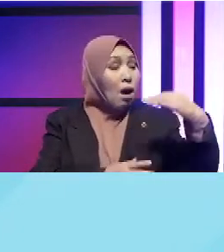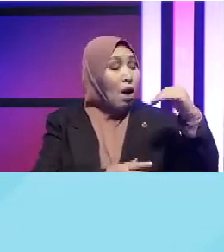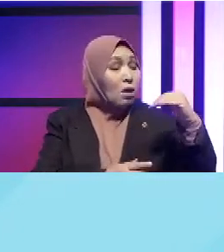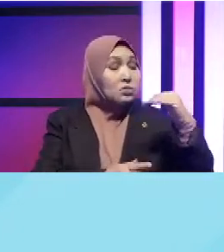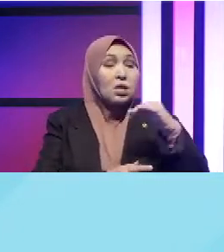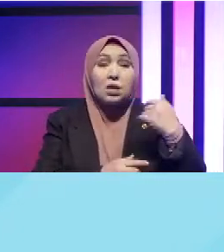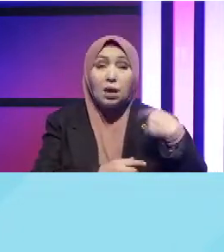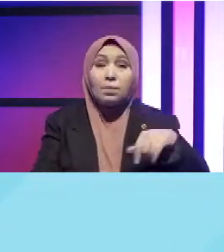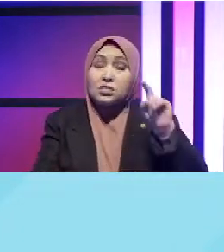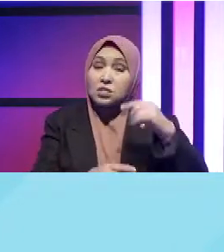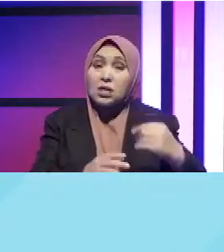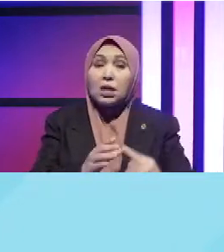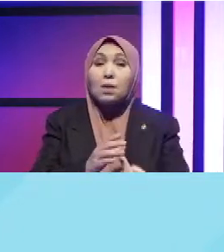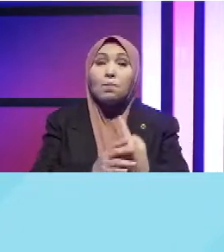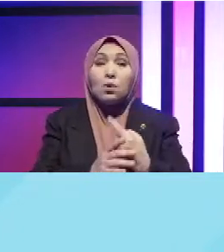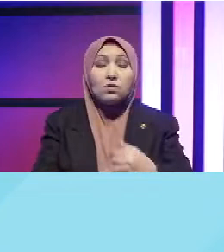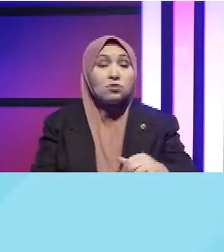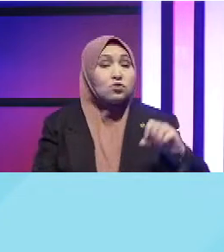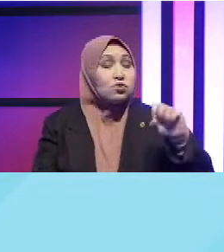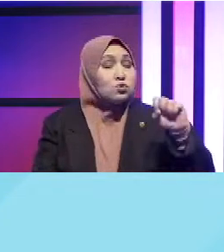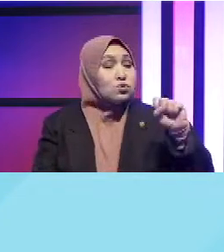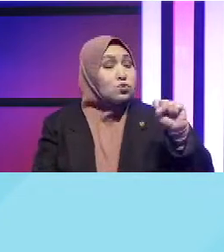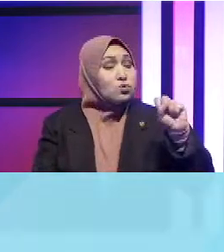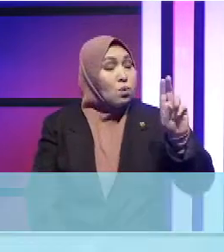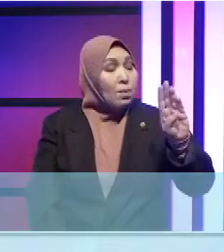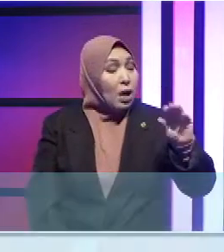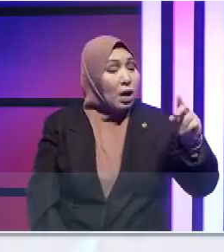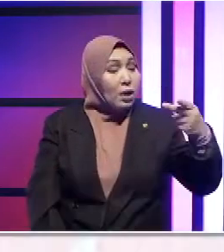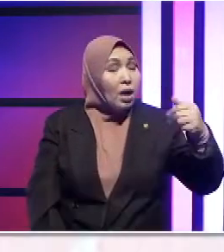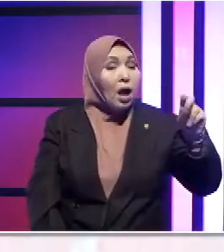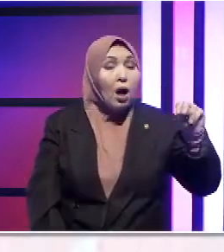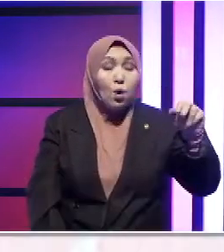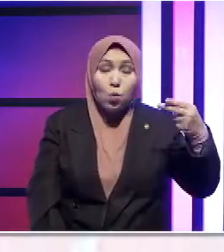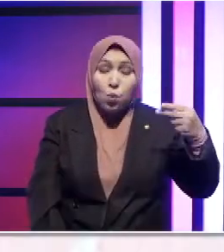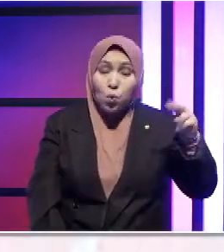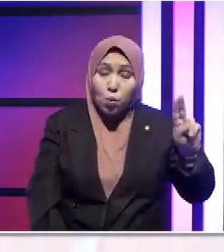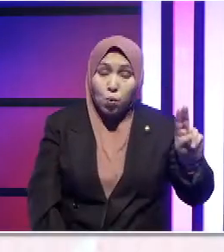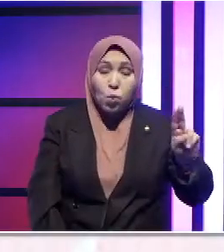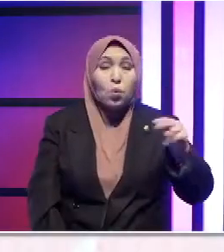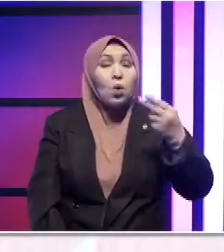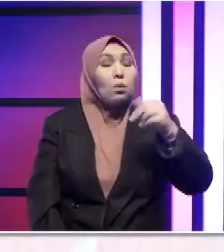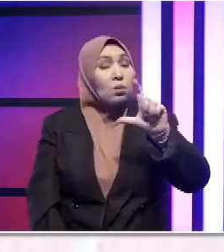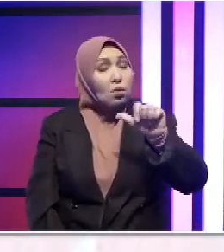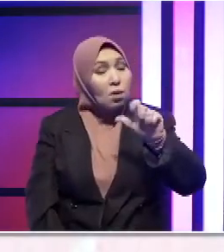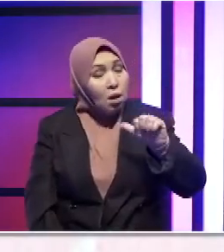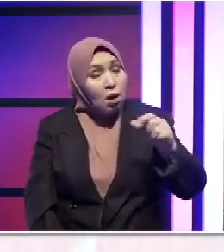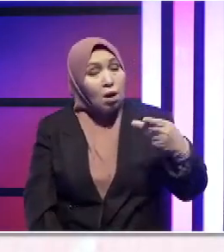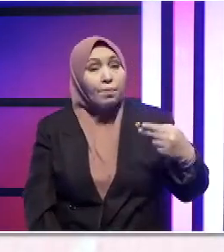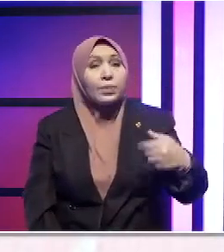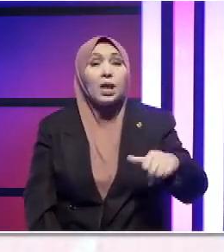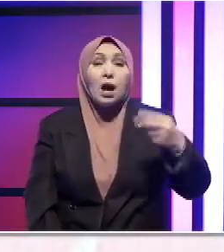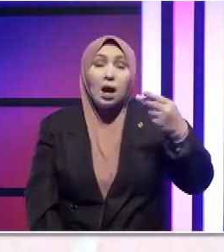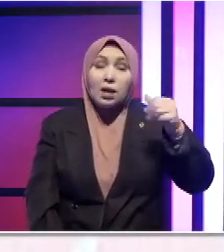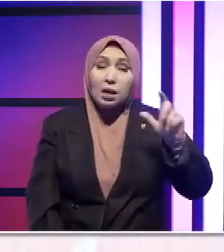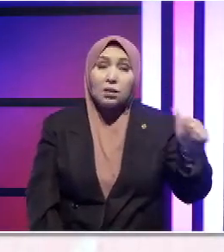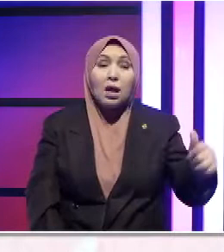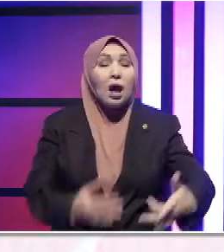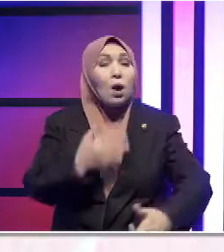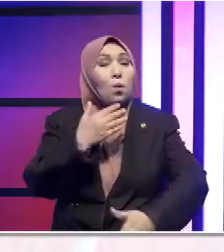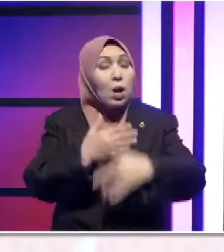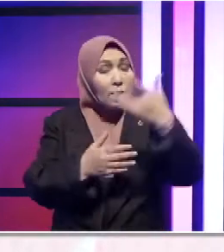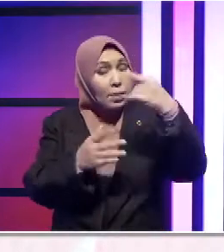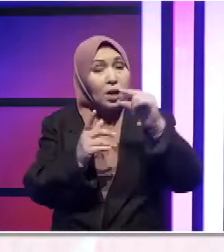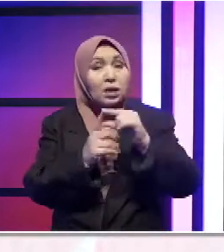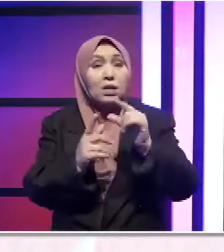ke-22 itu kena timbul Subhanahu perkataan Subhana huallah hal-hal yang kedua awal perkataan